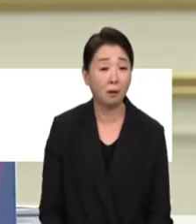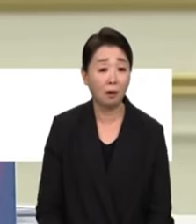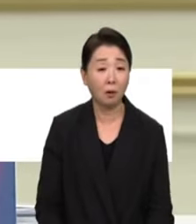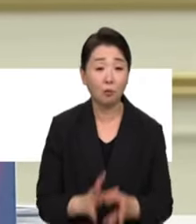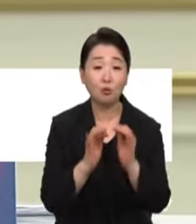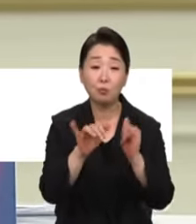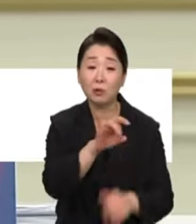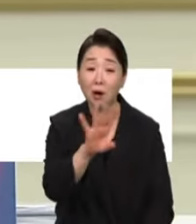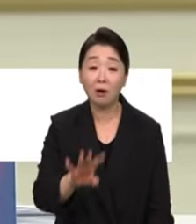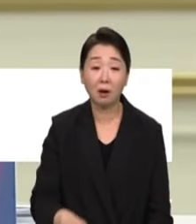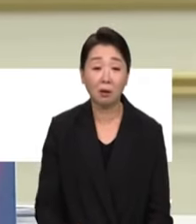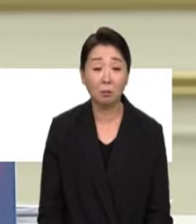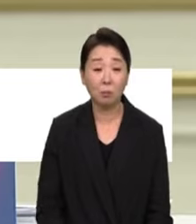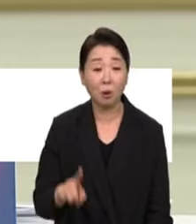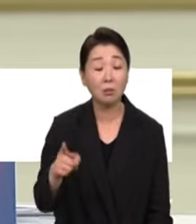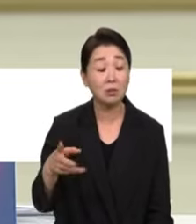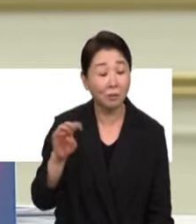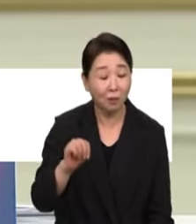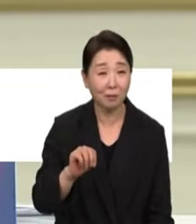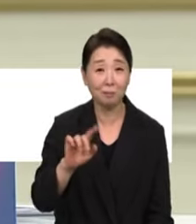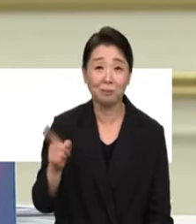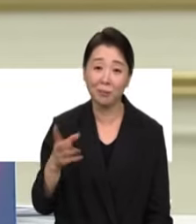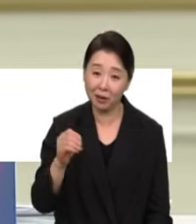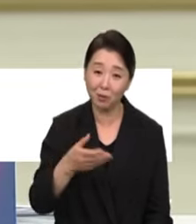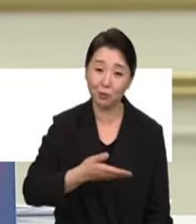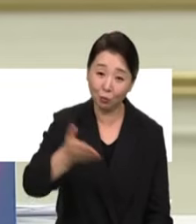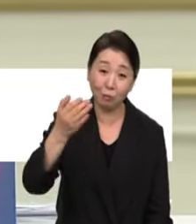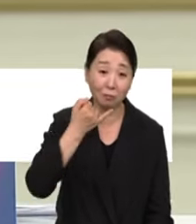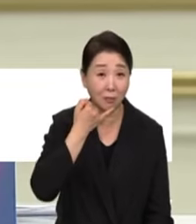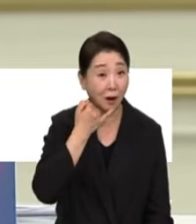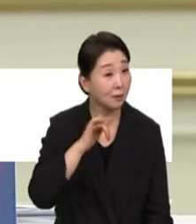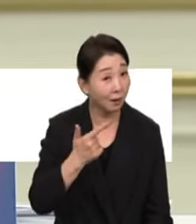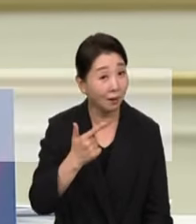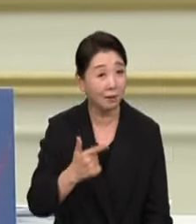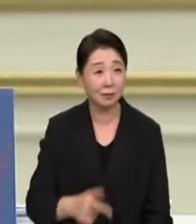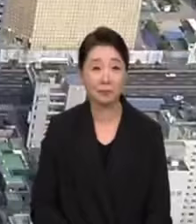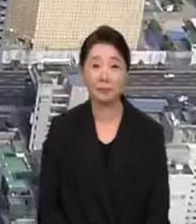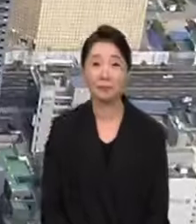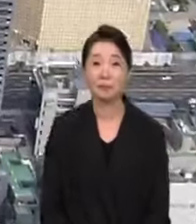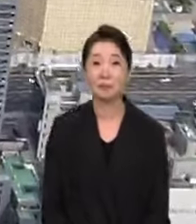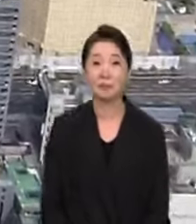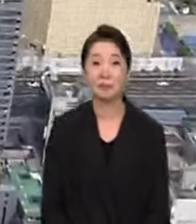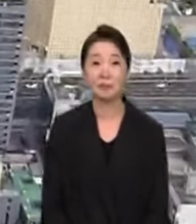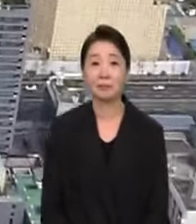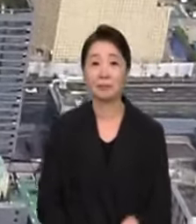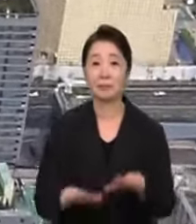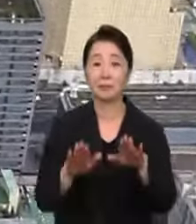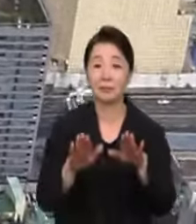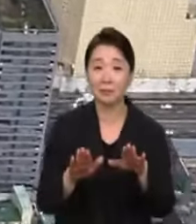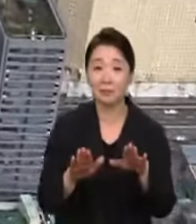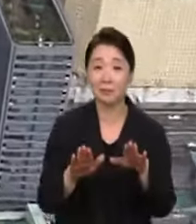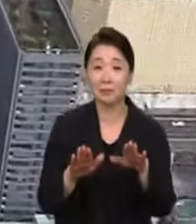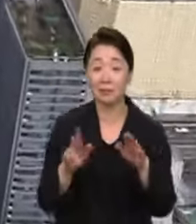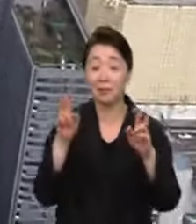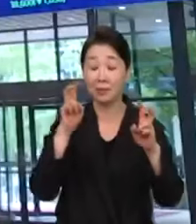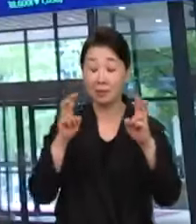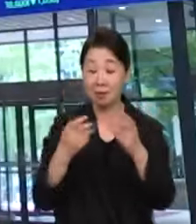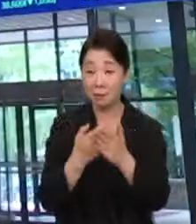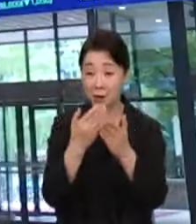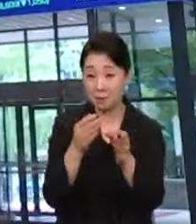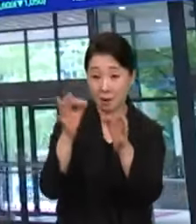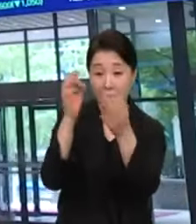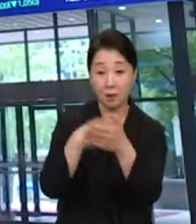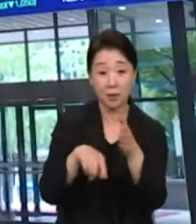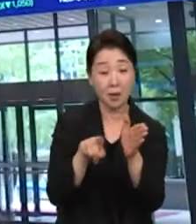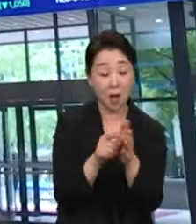국민 1인당 한 10억씩 한 100억씩 줘도 되는 거 아니에 오늘 정부는 기업 밸류업 유도하기